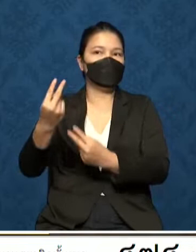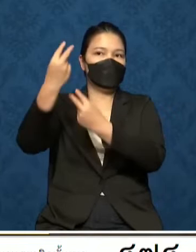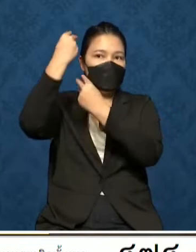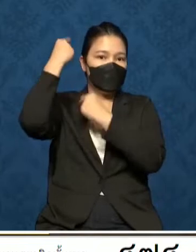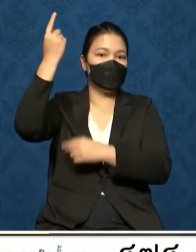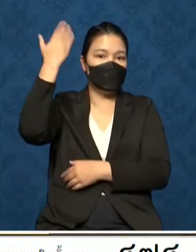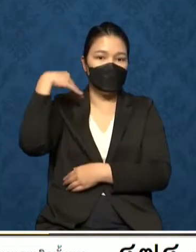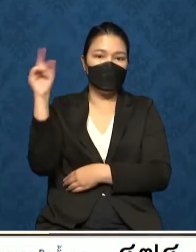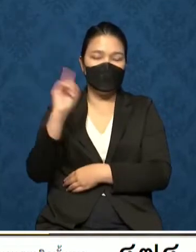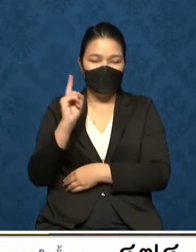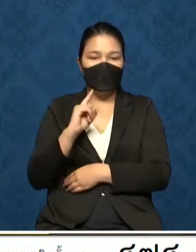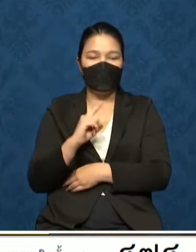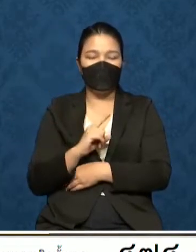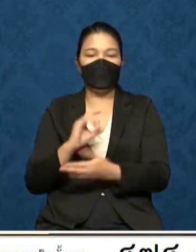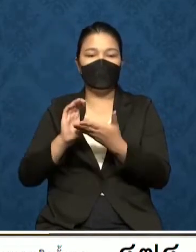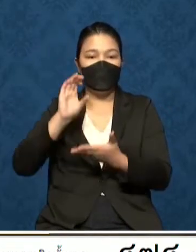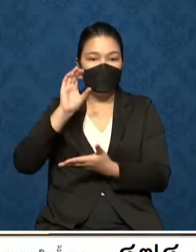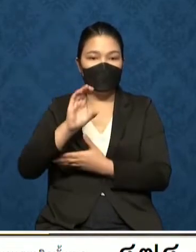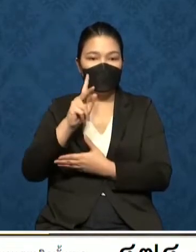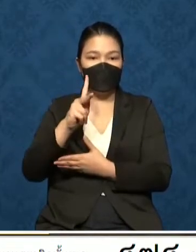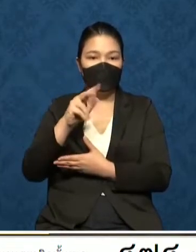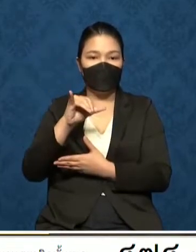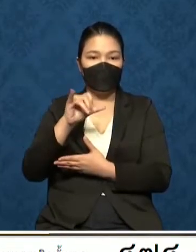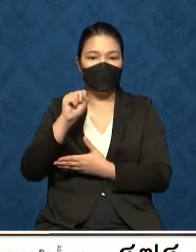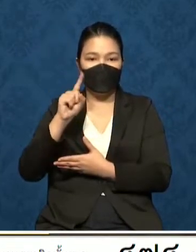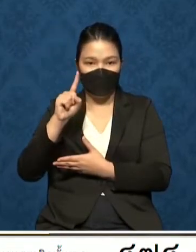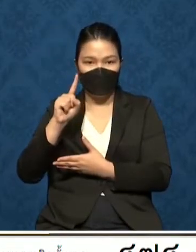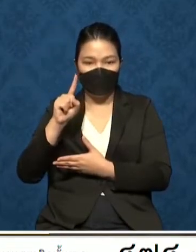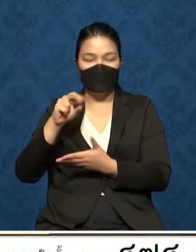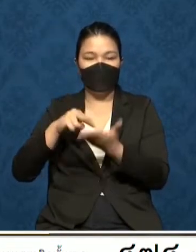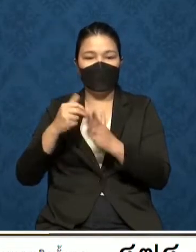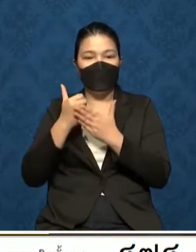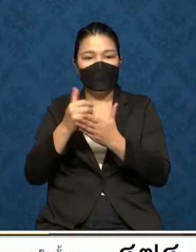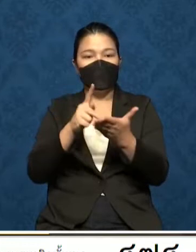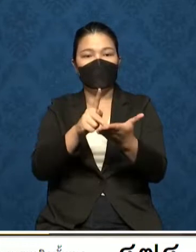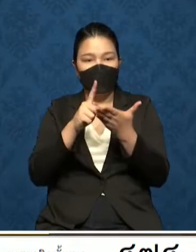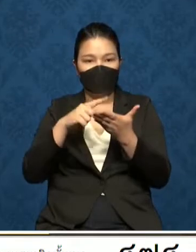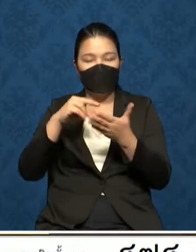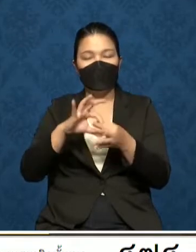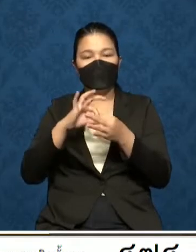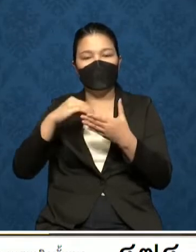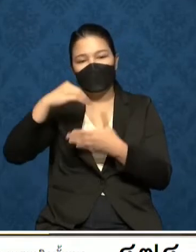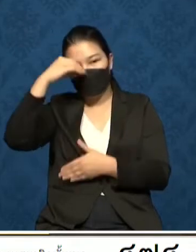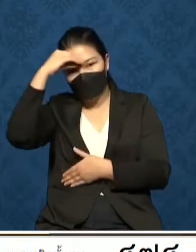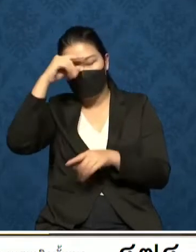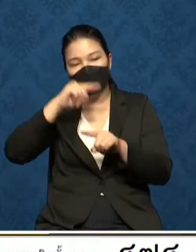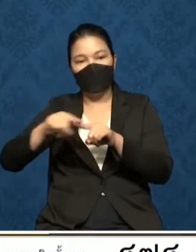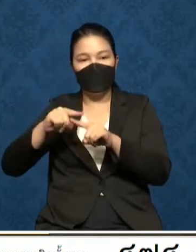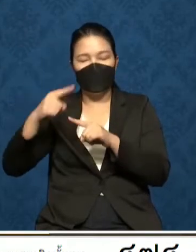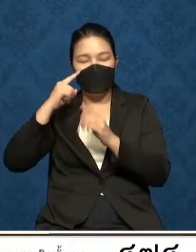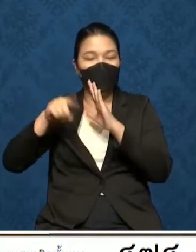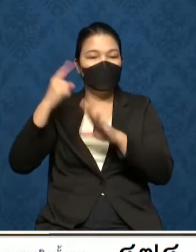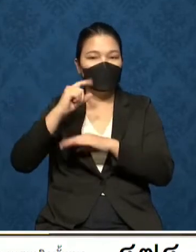มาของกองทุนกยศ.นะครับกองทุนกยศ.หรือกองทุนให้กู้ยืมเพื่อการศึกษานั้นถือกำเนิดขึ้น